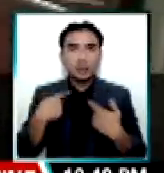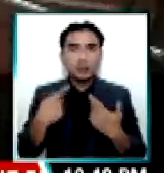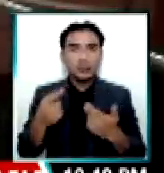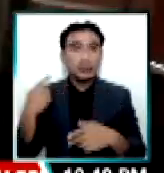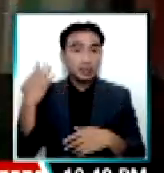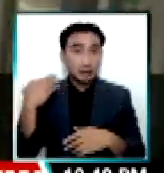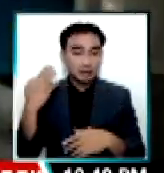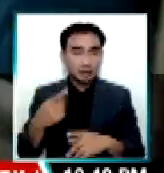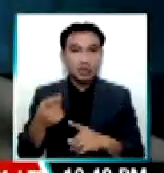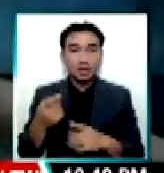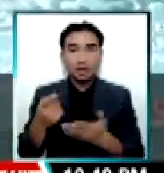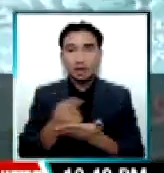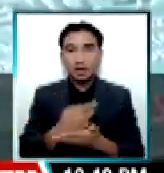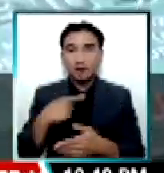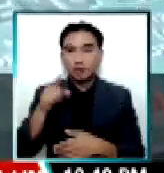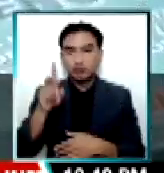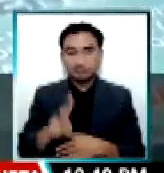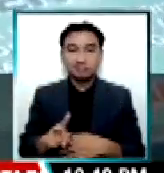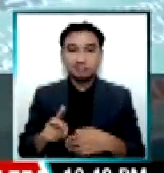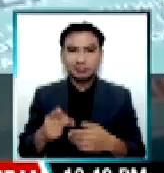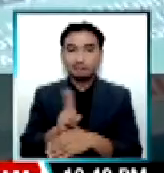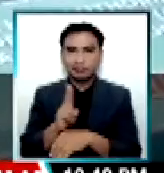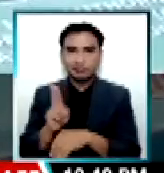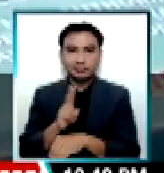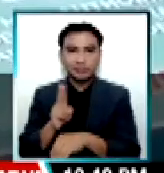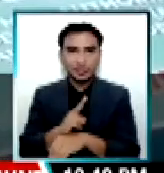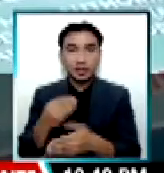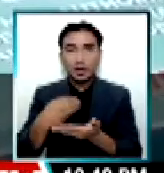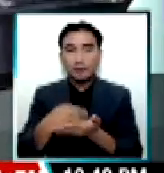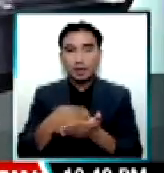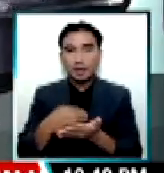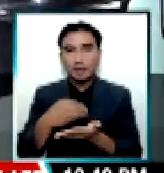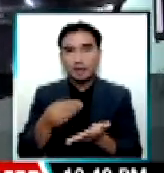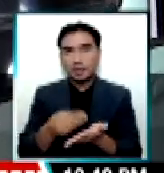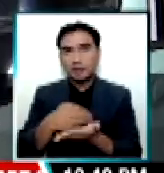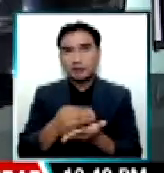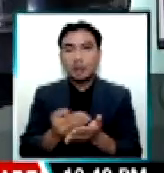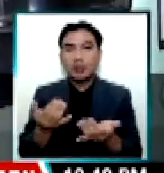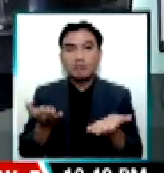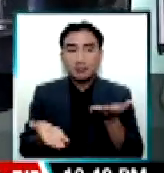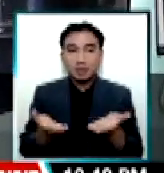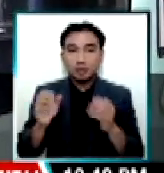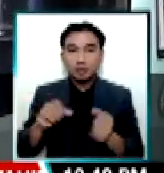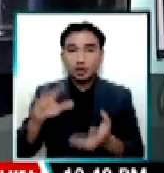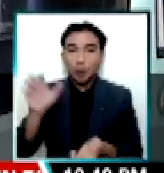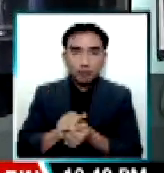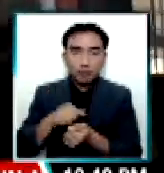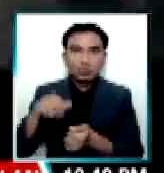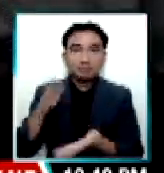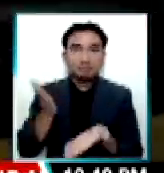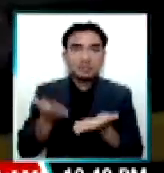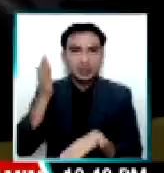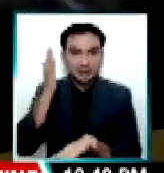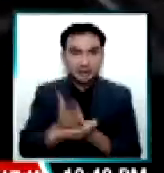ang nagagasto sa pondong ito. At kapag naubos na ang pondo, posibleng tigil na rin ang libreng sakay. Matatapos na ang libreng